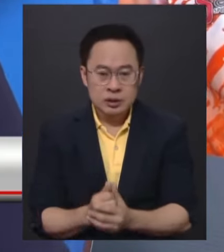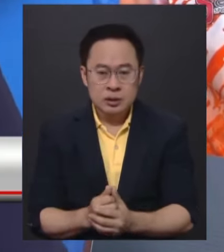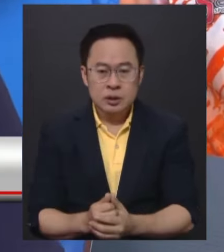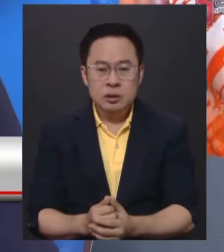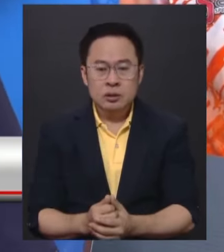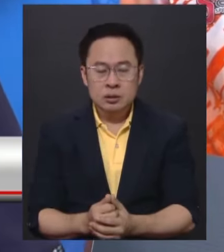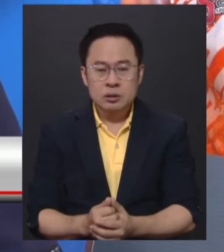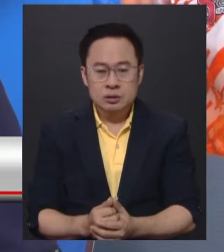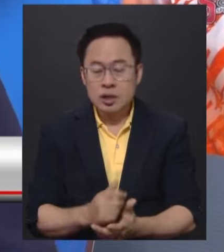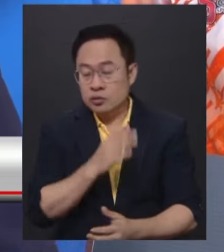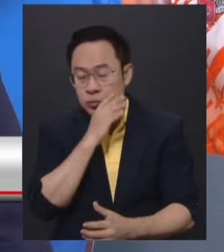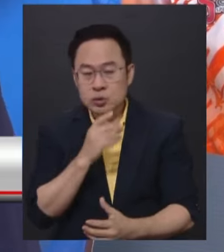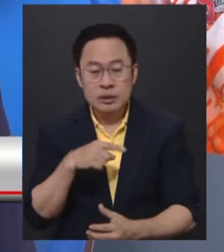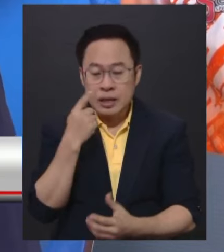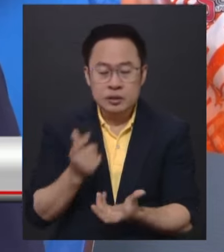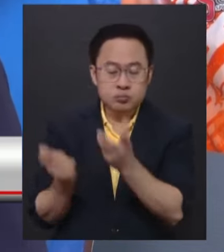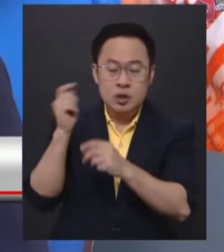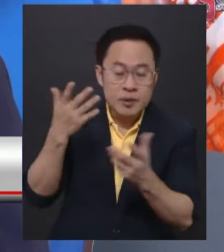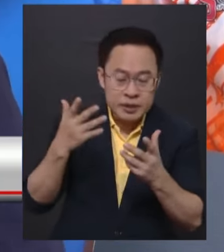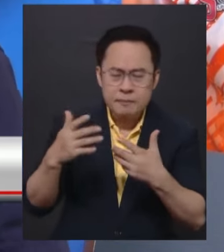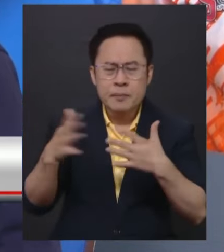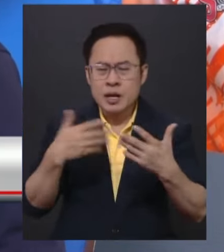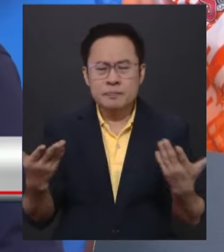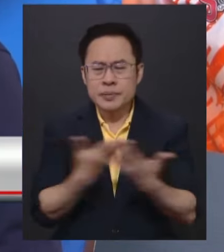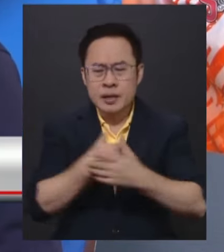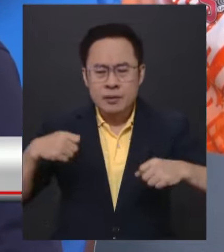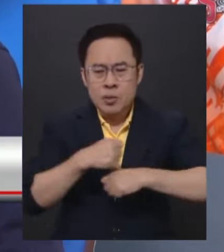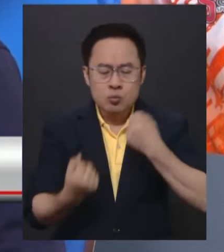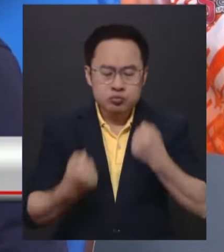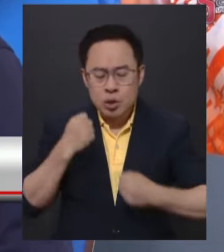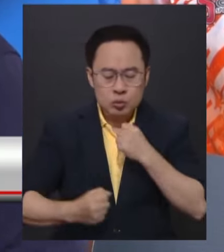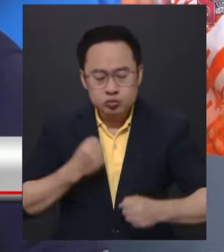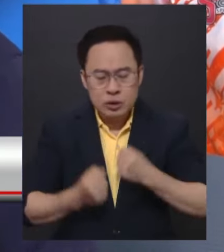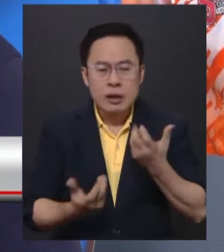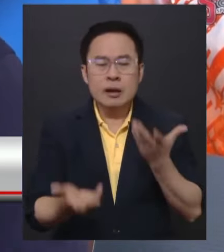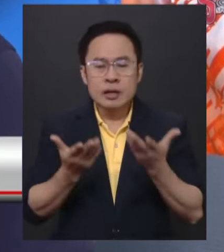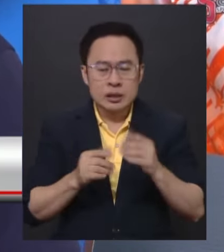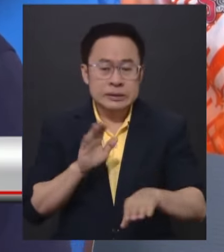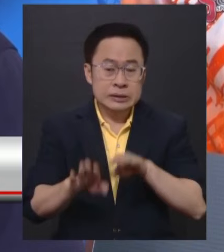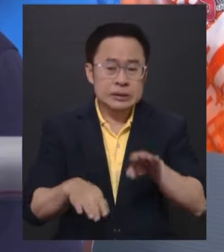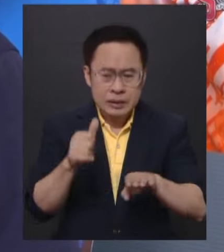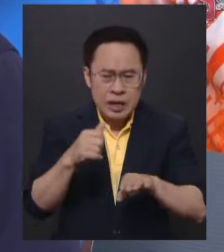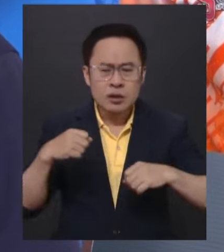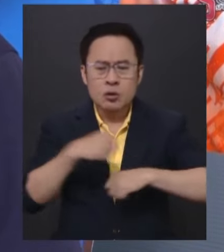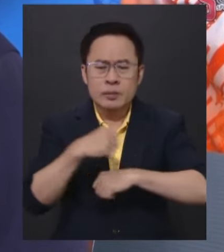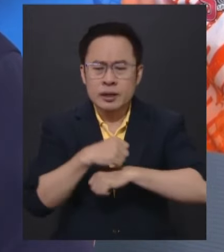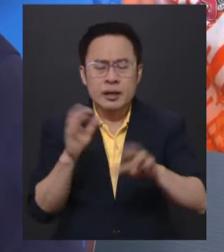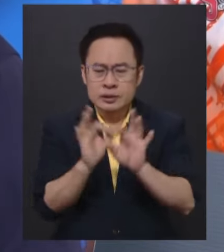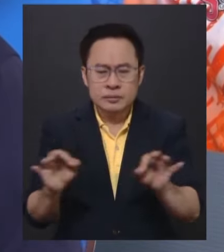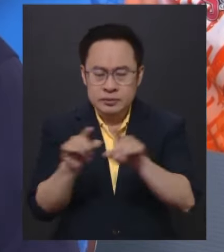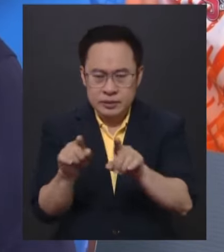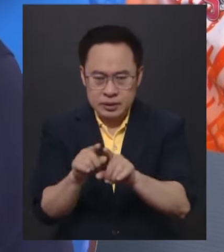างอื่นก็ได้เนาะถ้าไม่ได้ตีเทนนิสแบบวิ่งเอาก็ได้หรือถ้าไม่มีเวลาวิ่งแบบเดินเอาก็ได้อย่างเงี้ยค่ะ